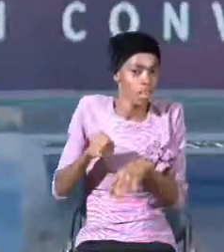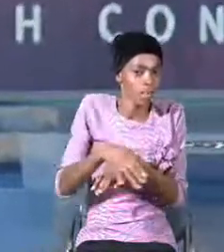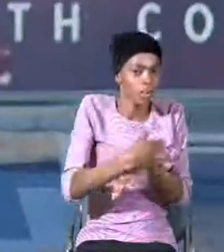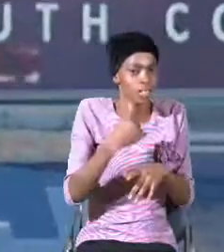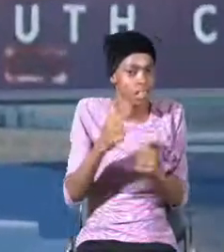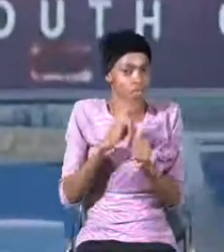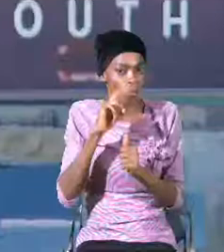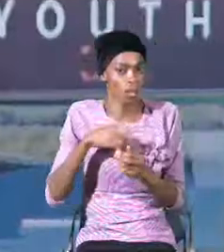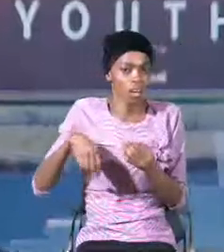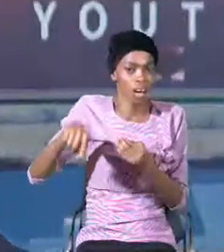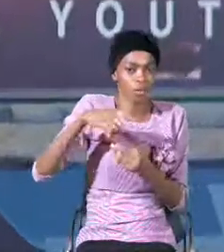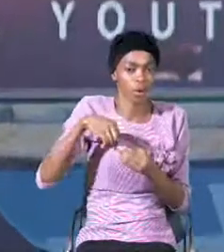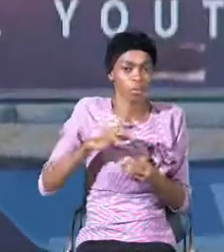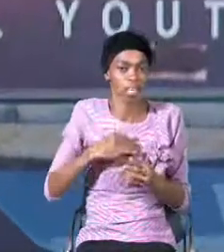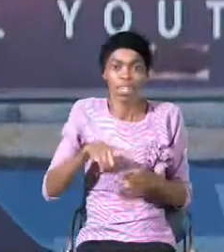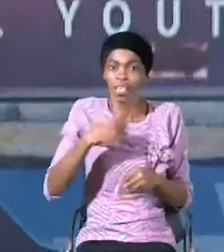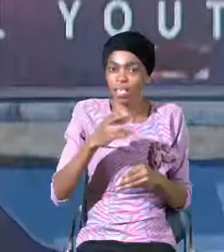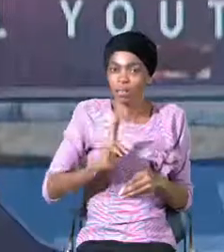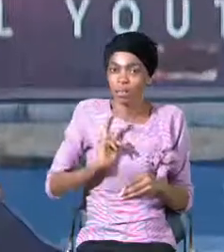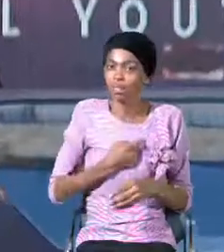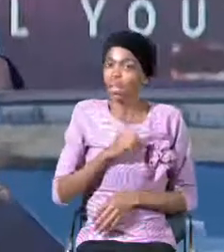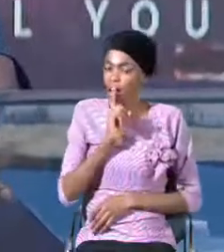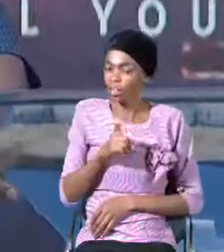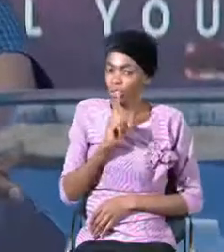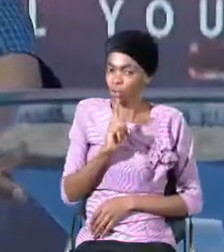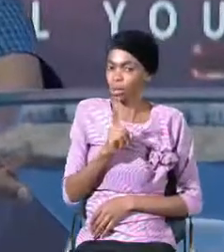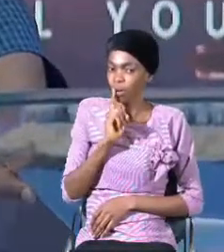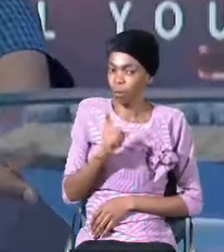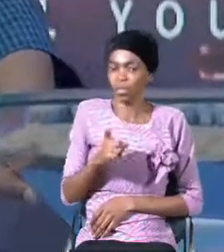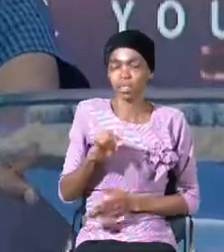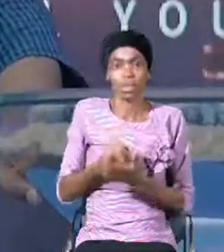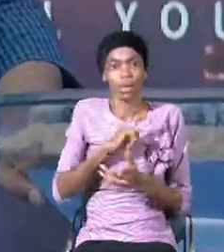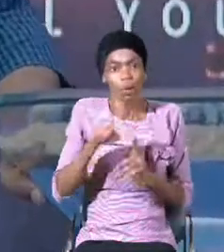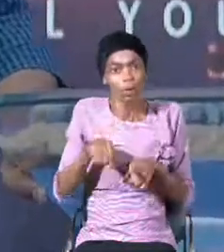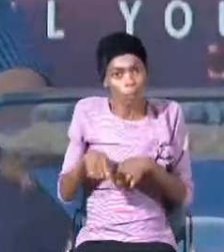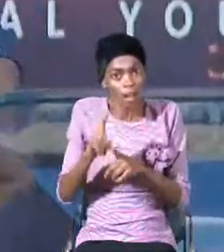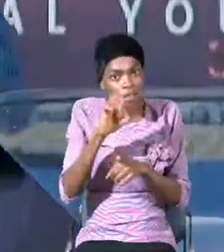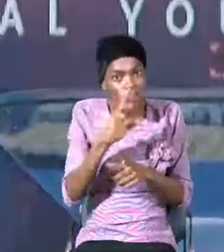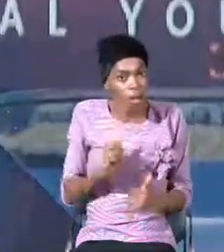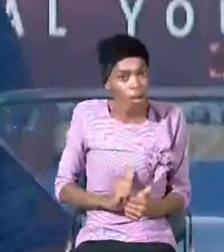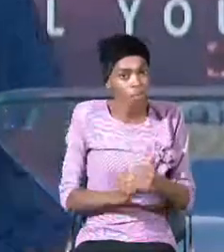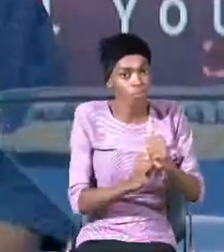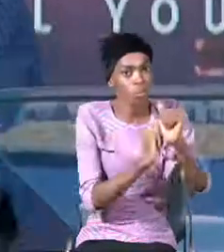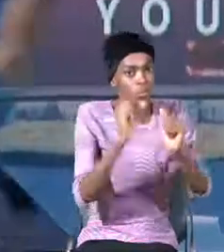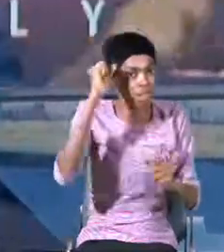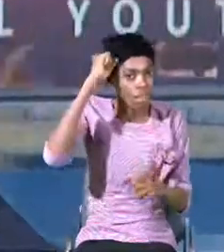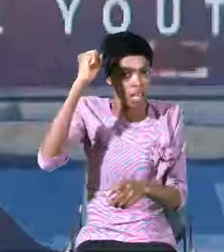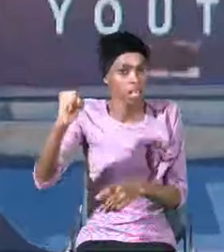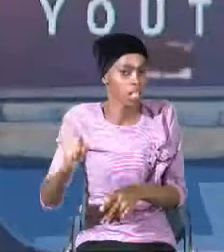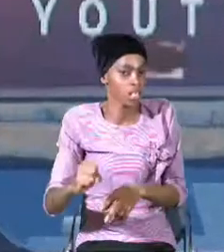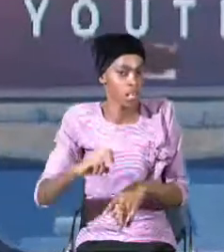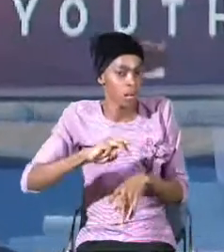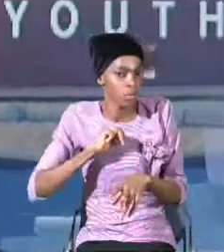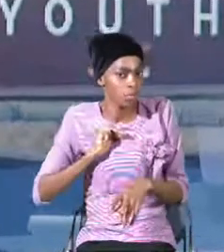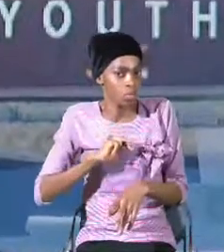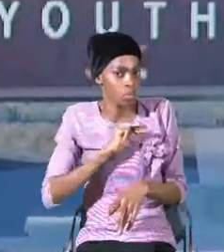autour. Et nous donne la réassurance pendant que nous poursuivons sa mission envers